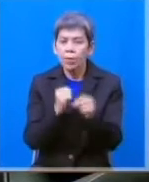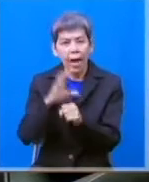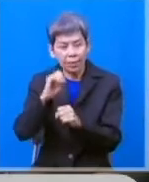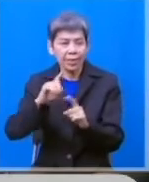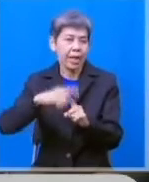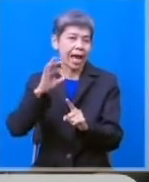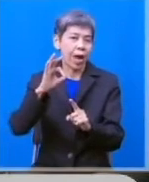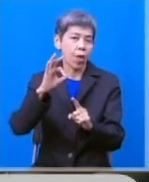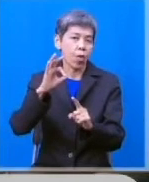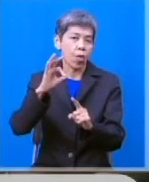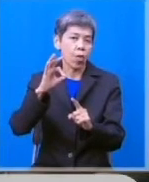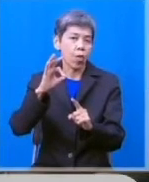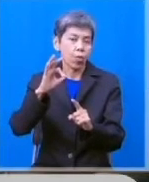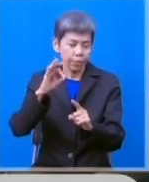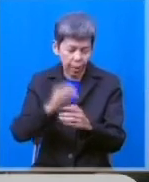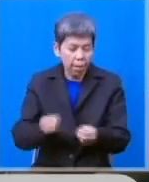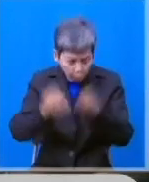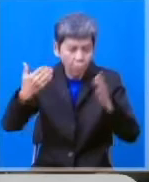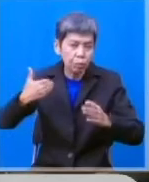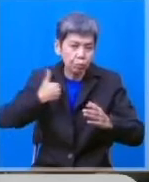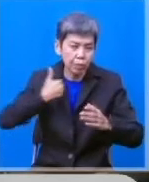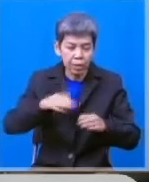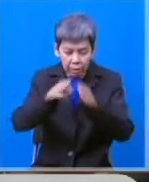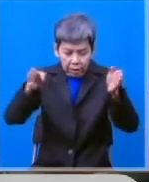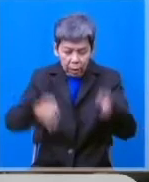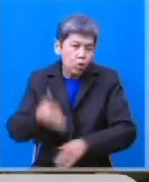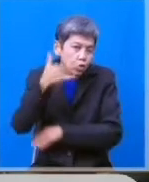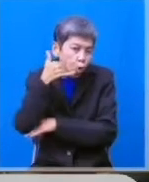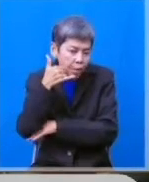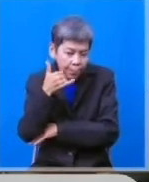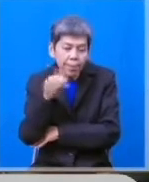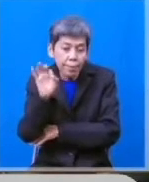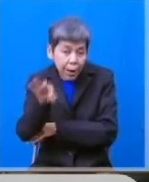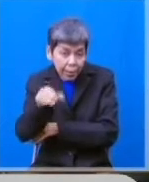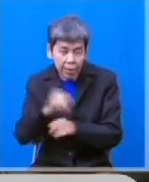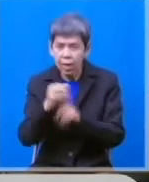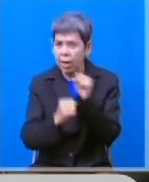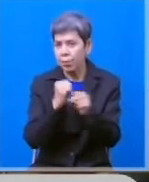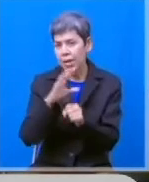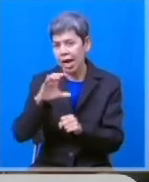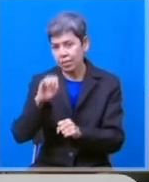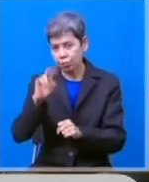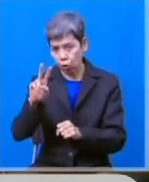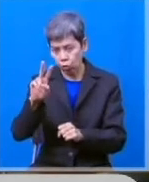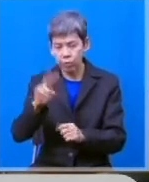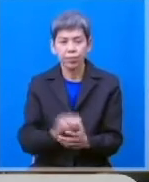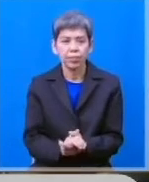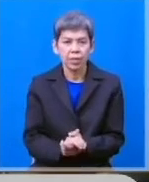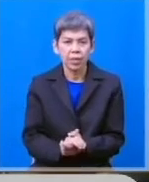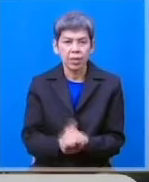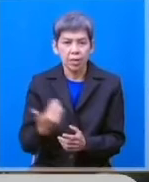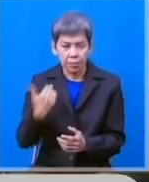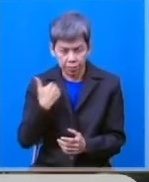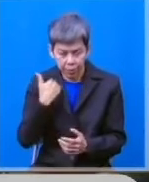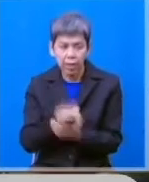ยา50ท่านสุริยุทธอีกตู้โทรศัพท์52มาอีกทีเป็